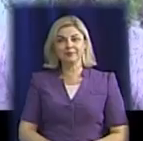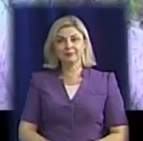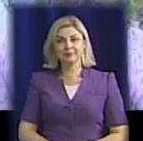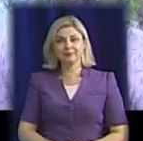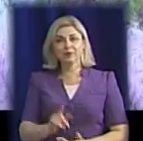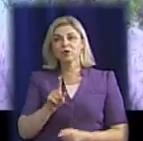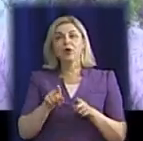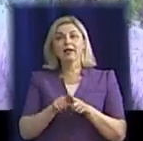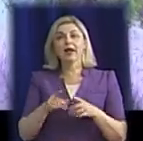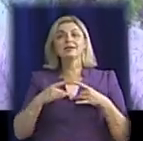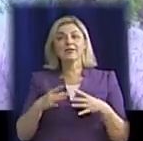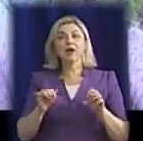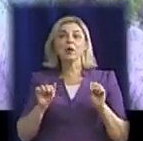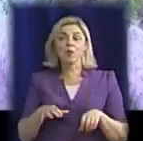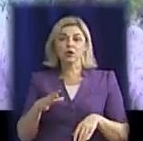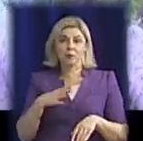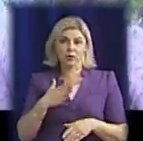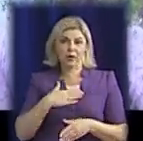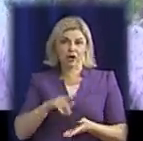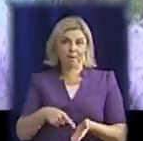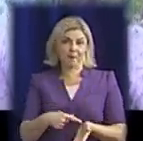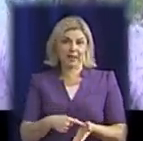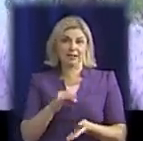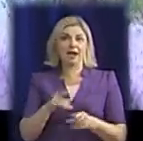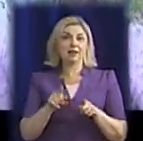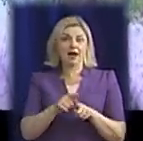таке свято може бути у нашому місті, і так